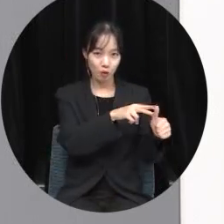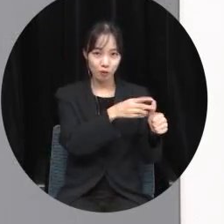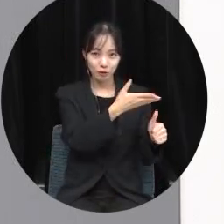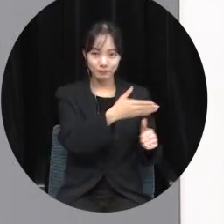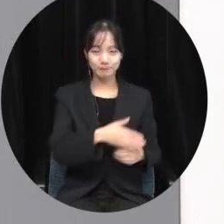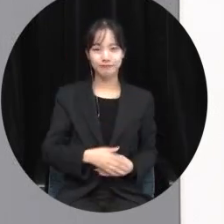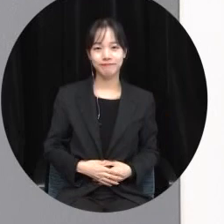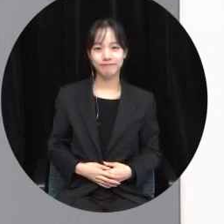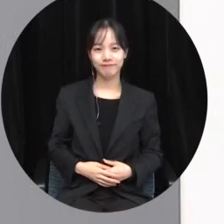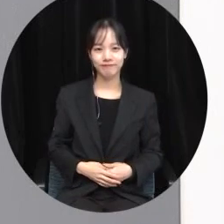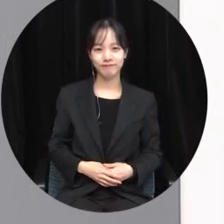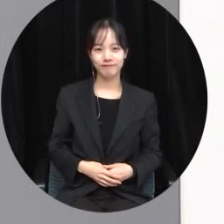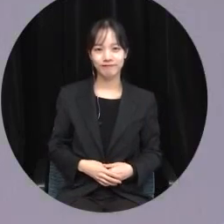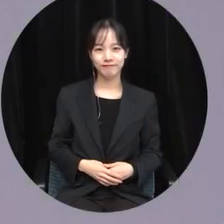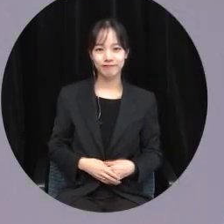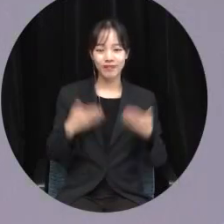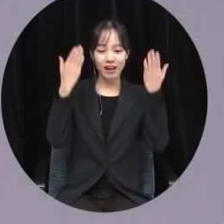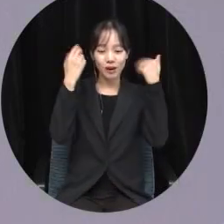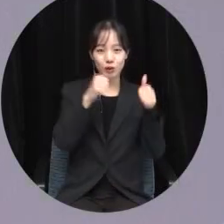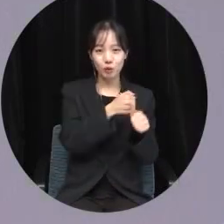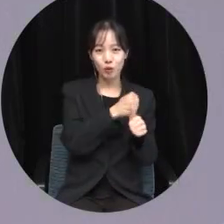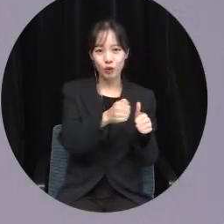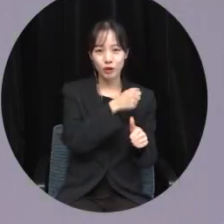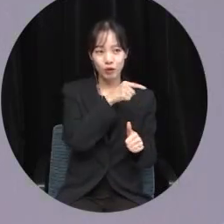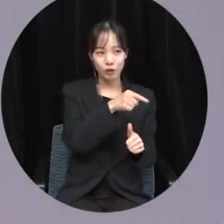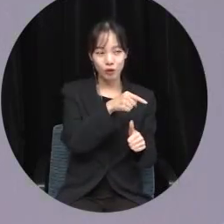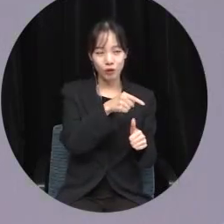네, 학교폭력 문제가